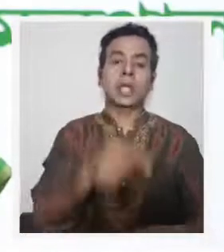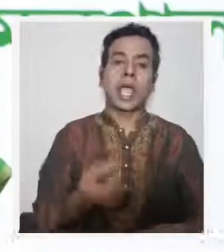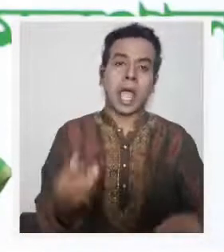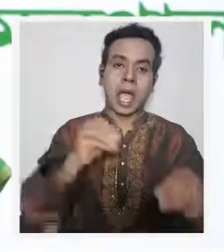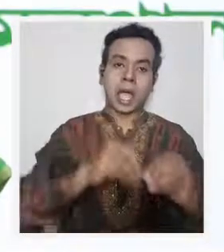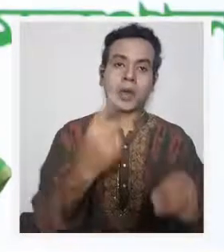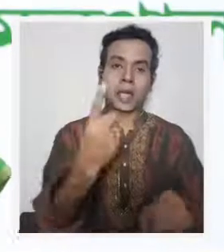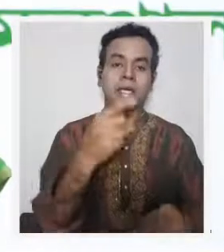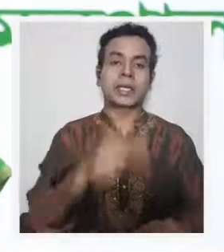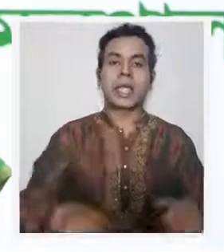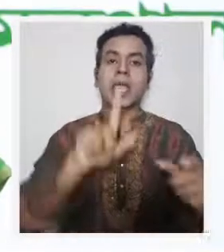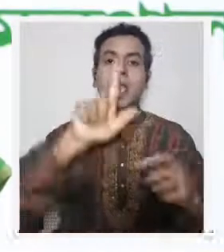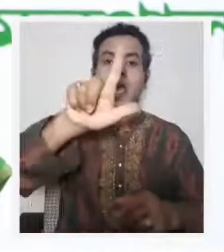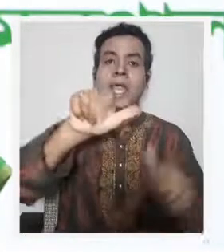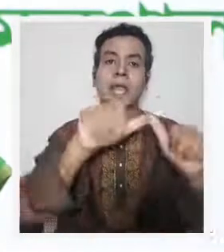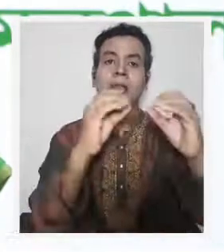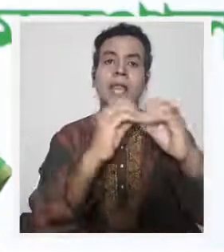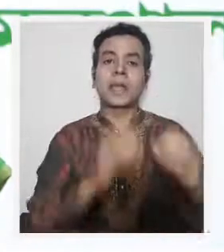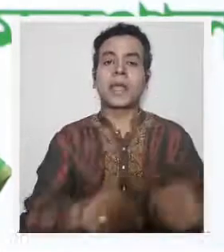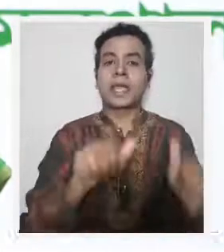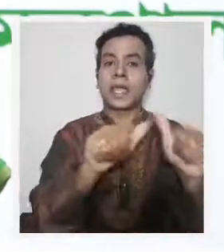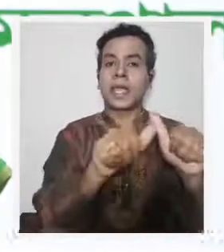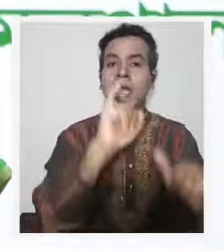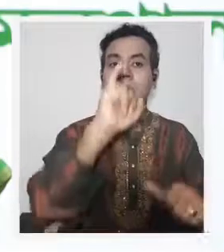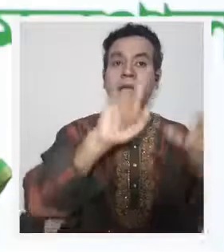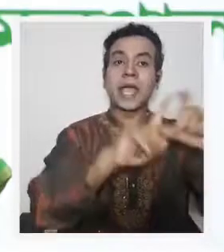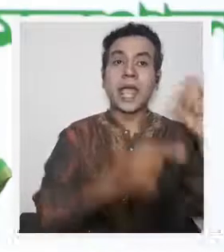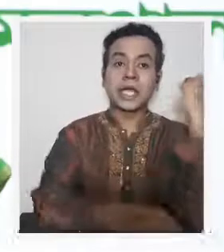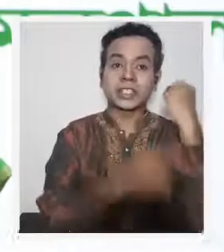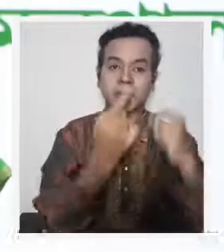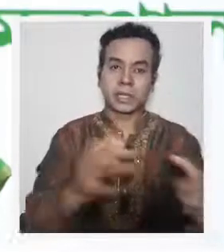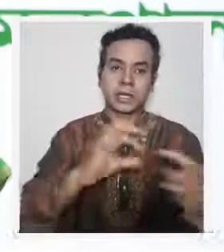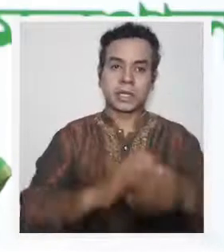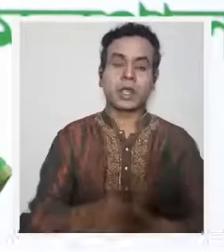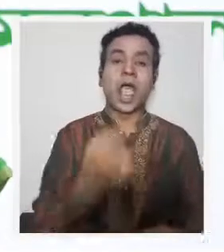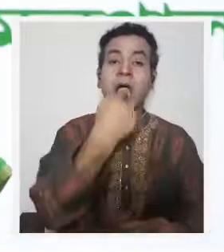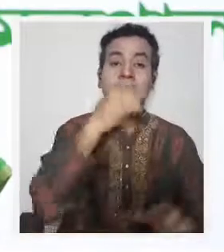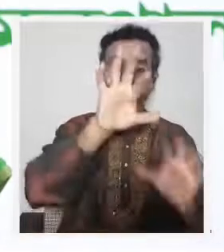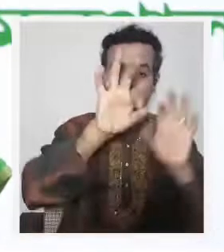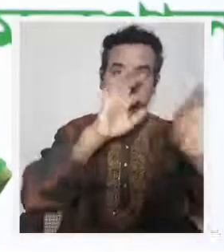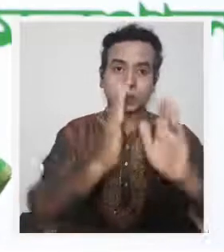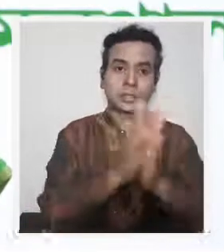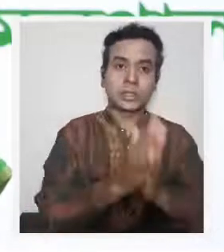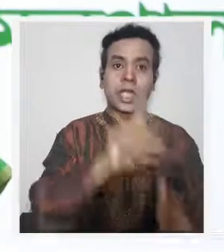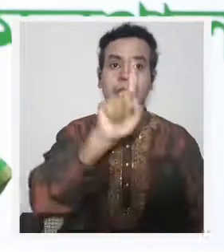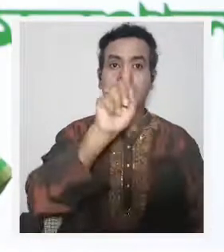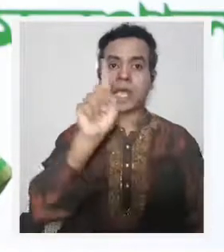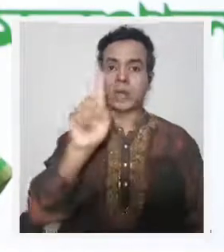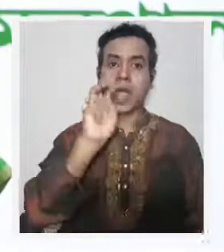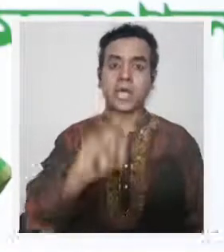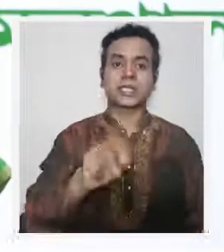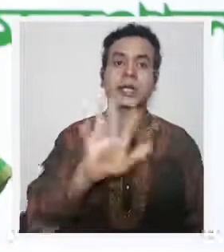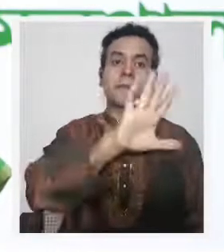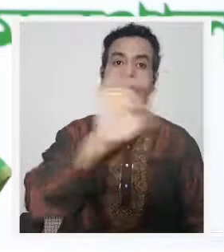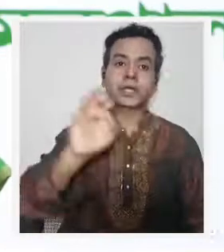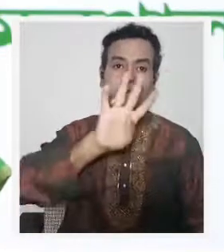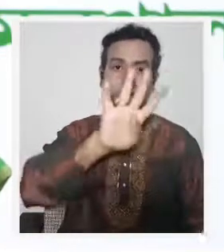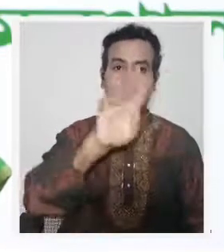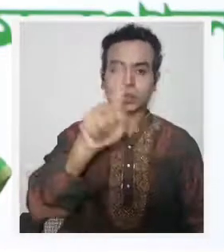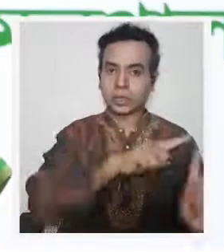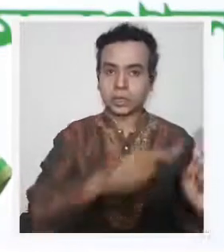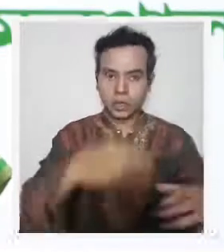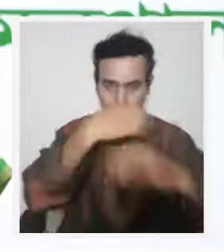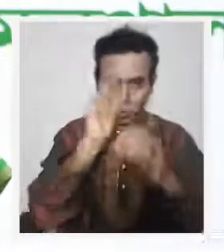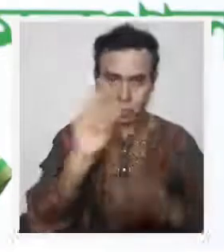25টি এবং ঢাকার বাইরে 23টি। নতুন করে ঢাকায় যে ল্যাবটি সংযুক্ত হয়েছে সেটি ল্যাব এইট হাসপাতাল, এবং 24 ঘন্টায়